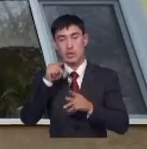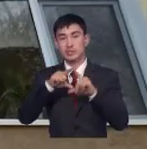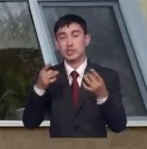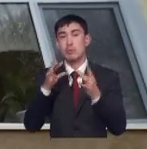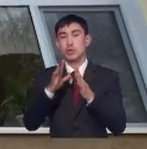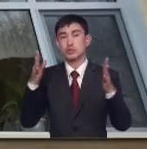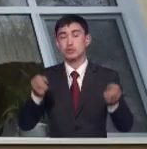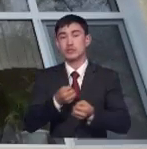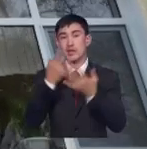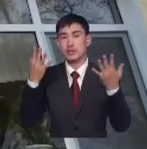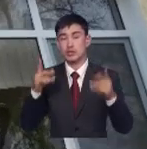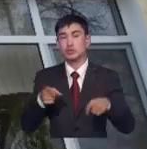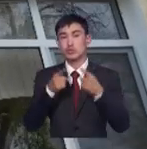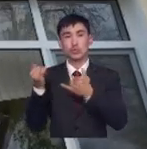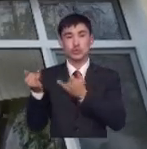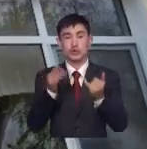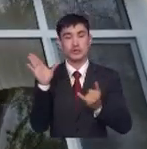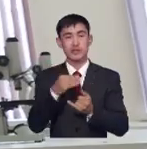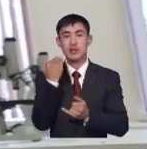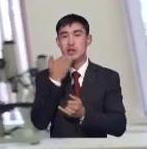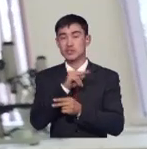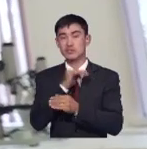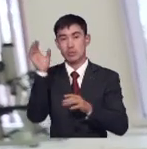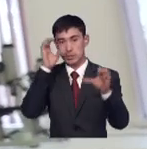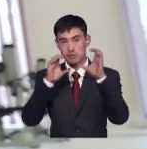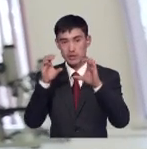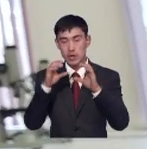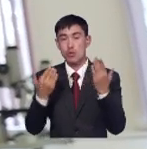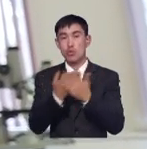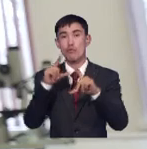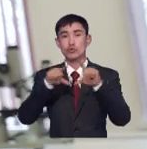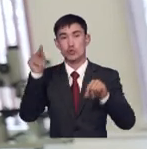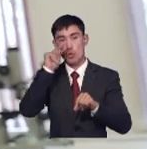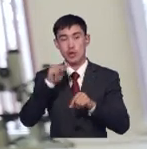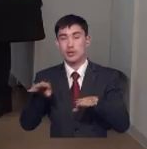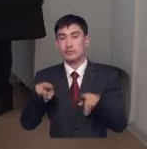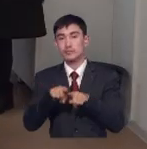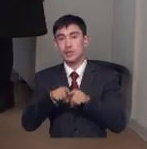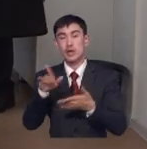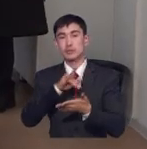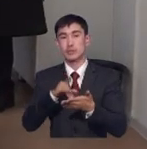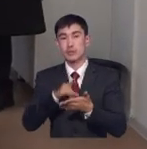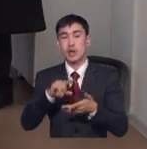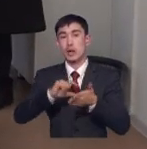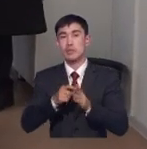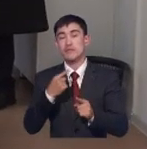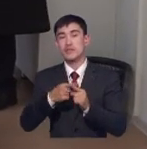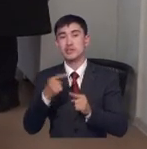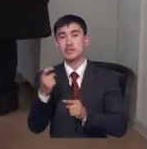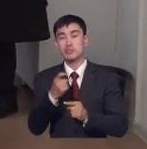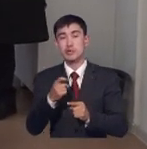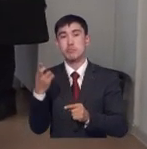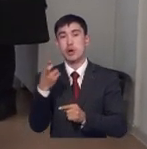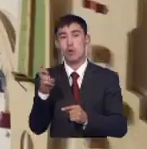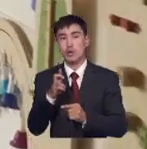просторное светлое созданы все условия для качественного образования Новая школа ничем не уступает городским кабинеты физики химии и